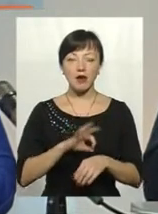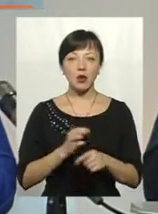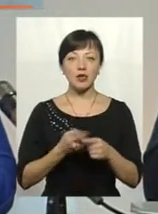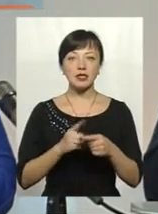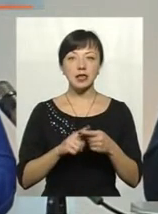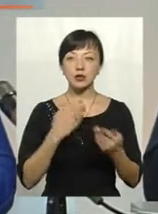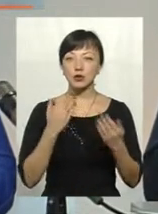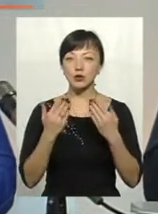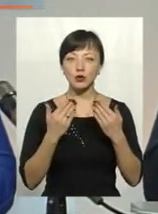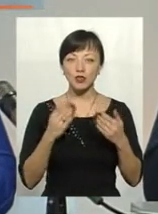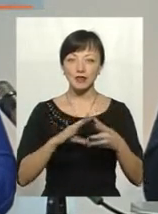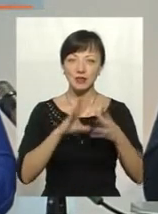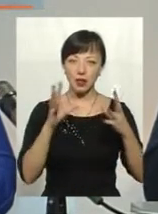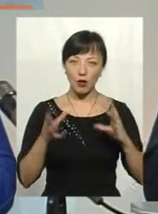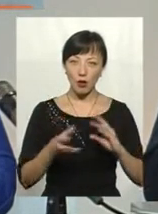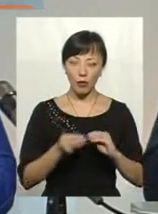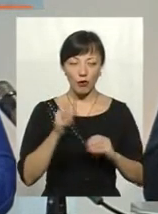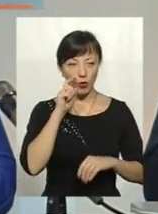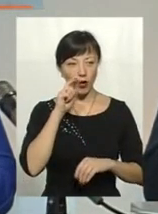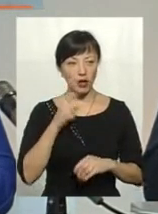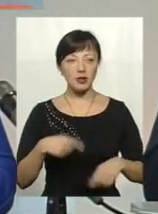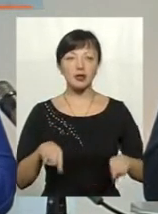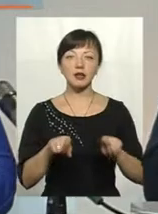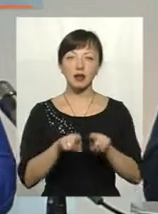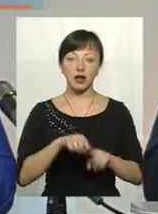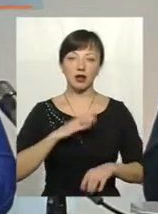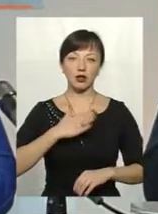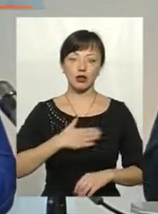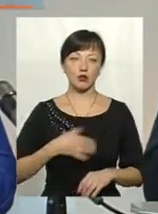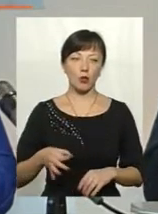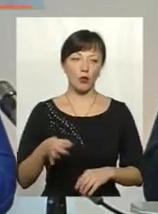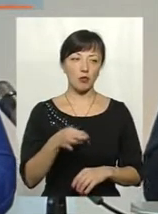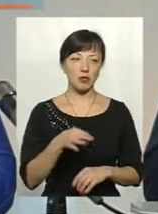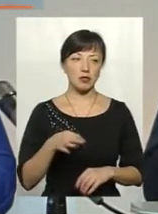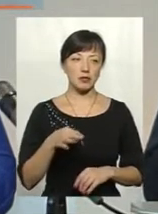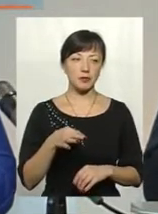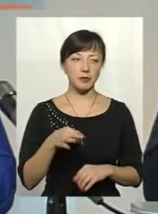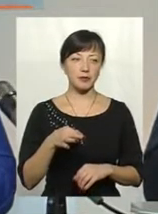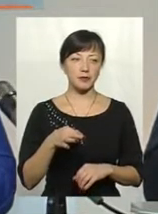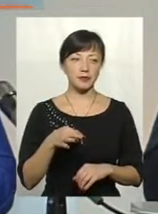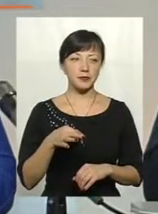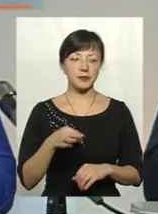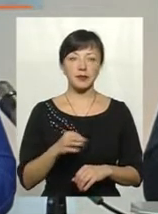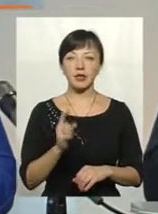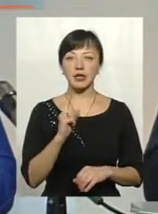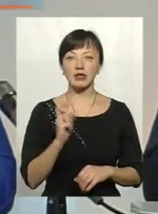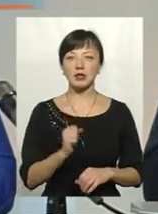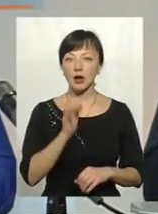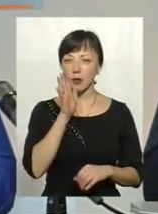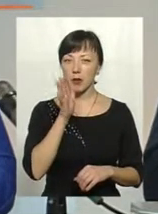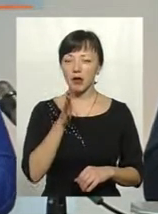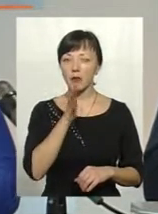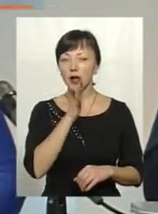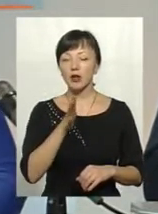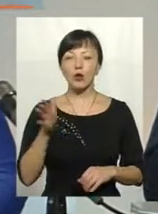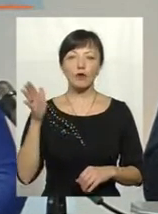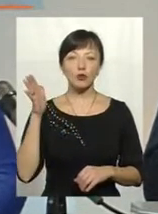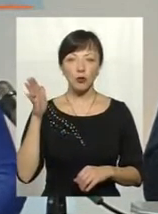стосується як в цілому держави, так і нашої області. Так, за 5 років тому на